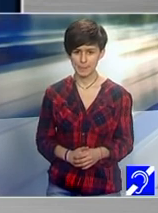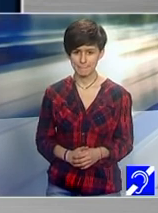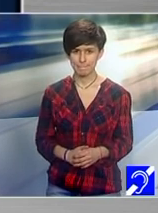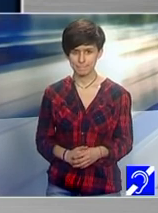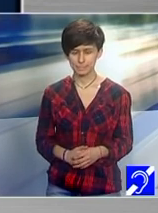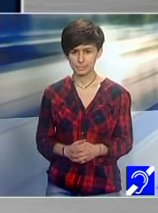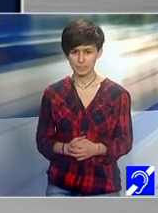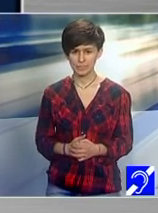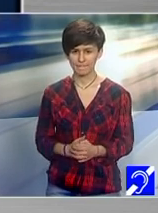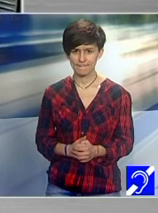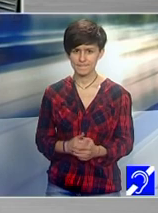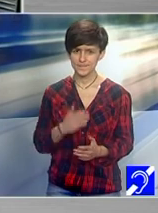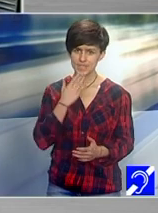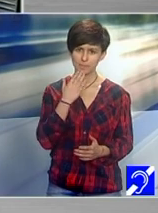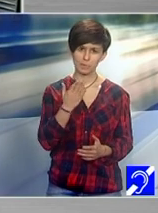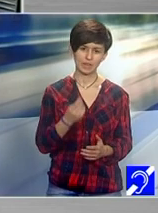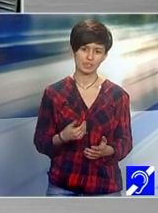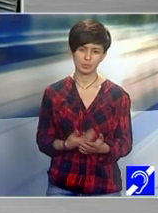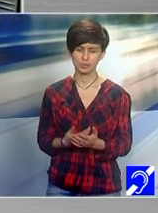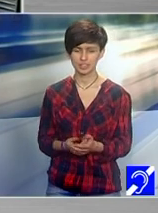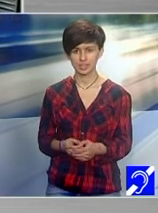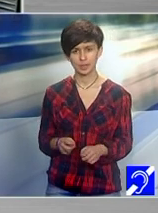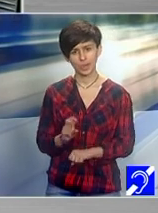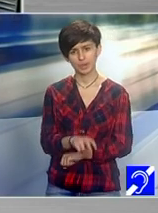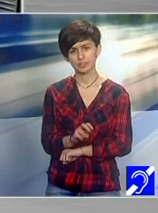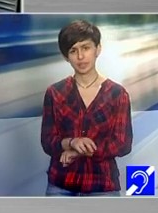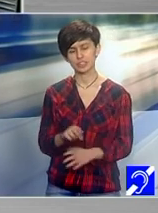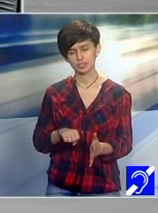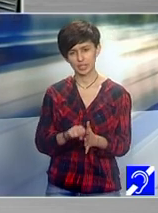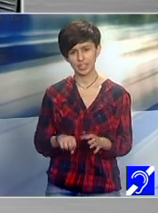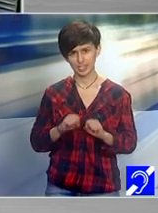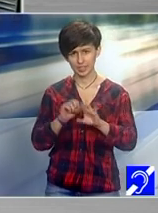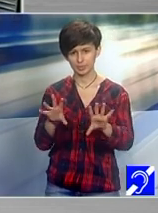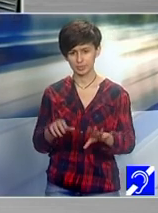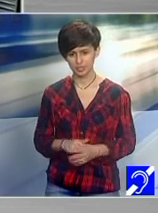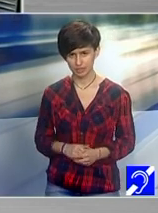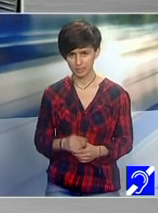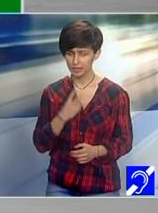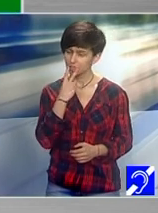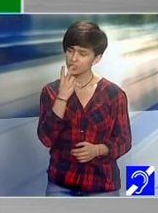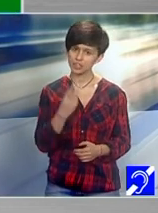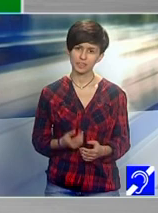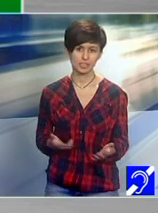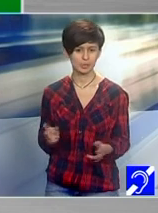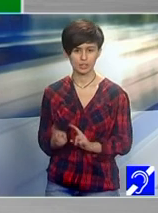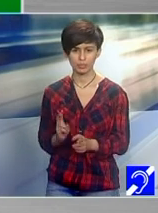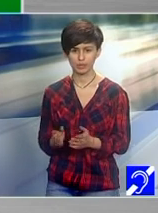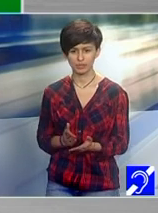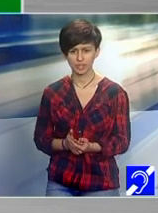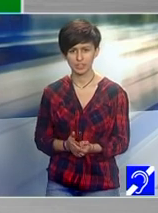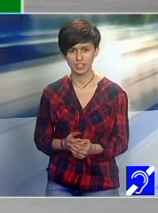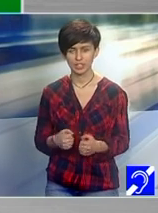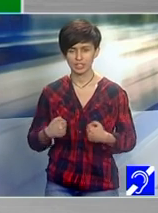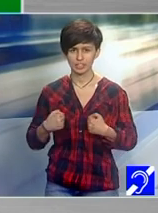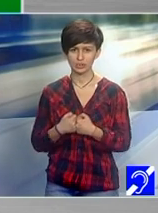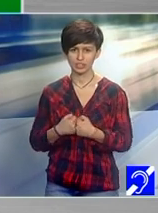eu. Vă mulțumesc foarte mult pentru participarea la emisiune. Și eu vă mulțumesc pentru invitație. Și să vedem cum o să decurgă în continuare negocierile